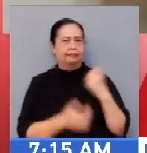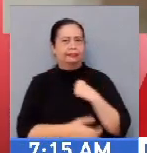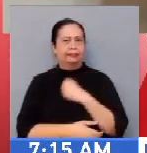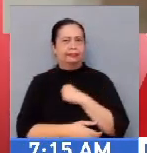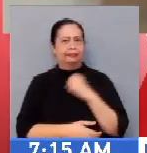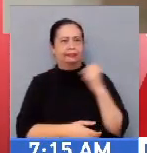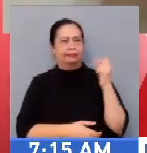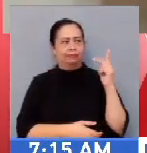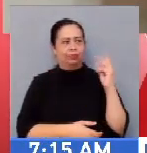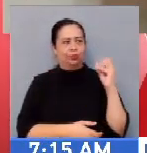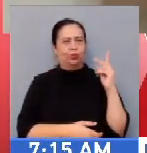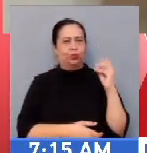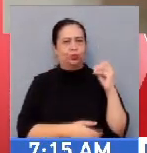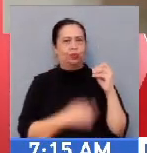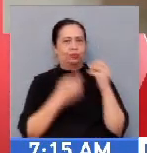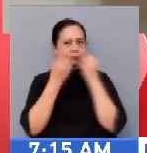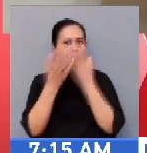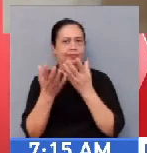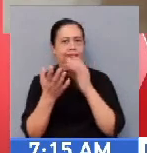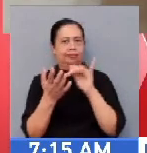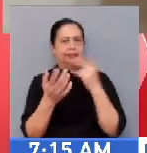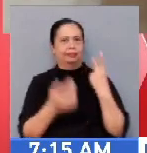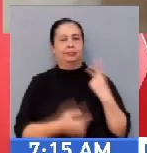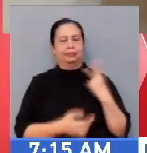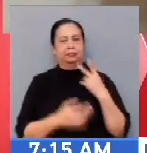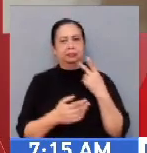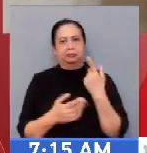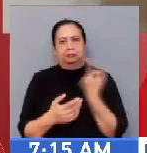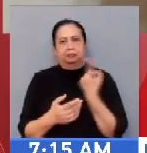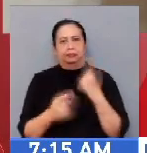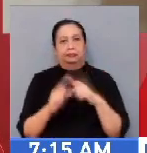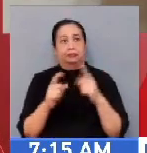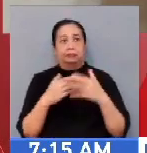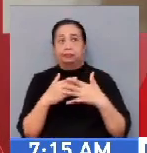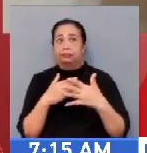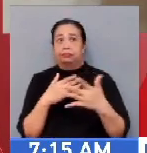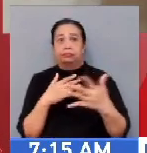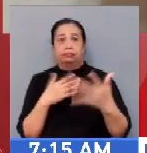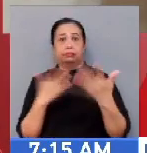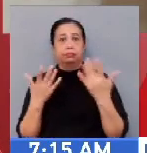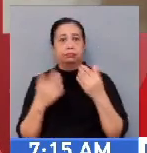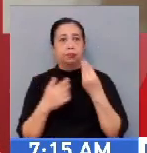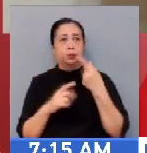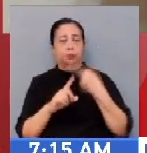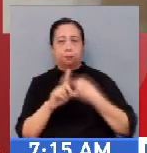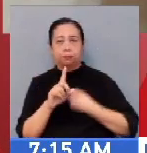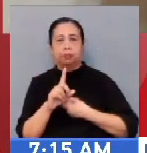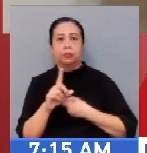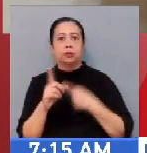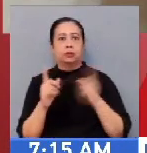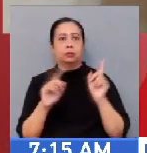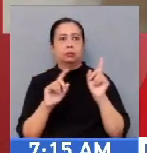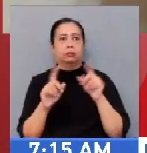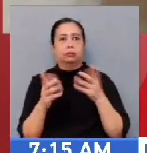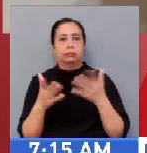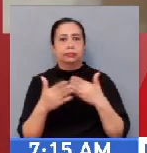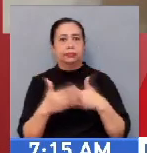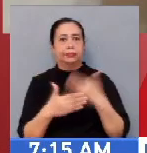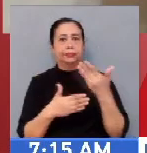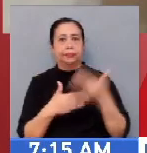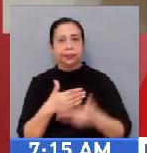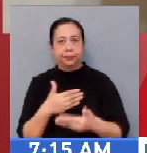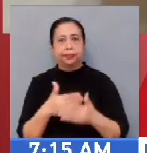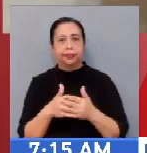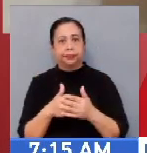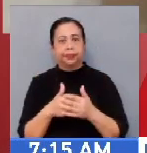iyo na nakapag-usap kami. Pero in the next few months, papunta po sa susunod na